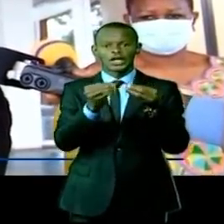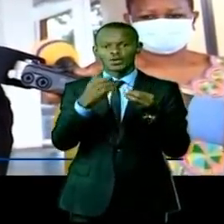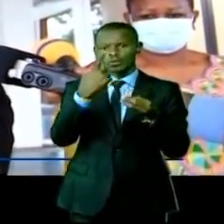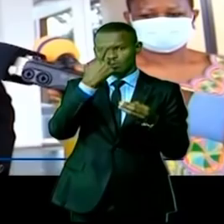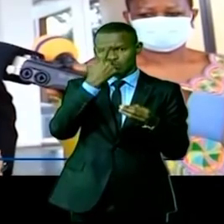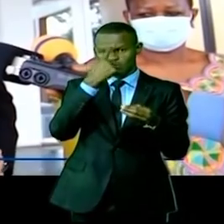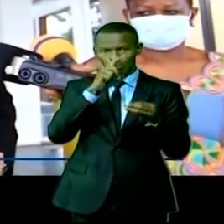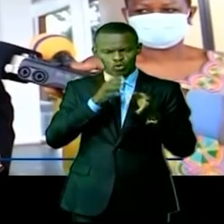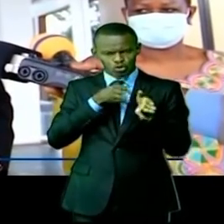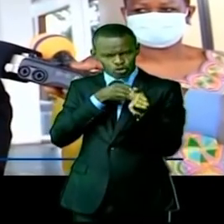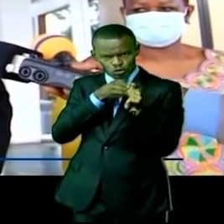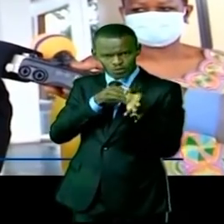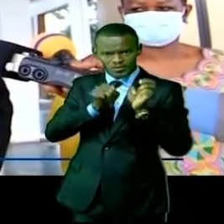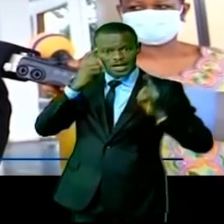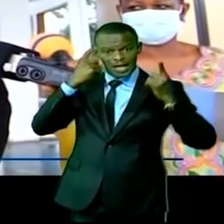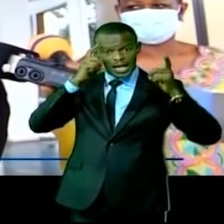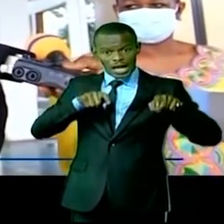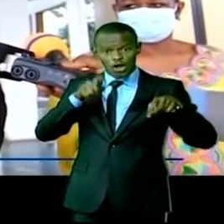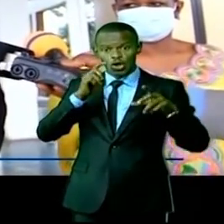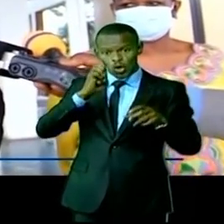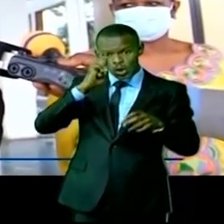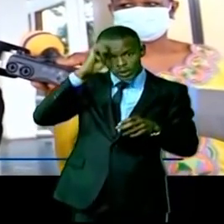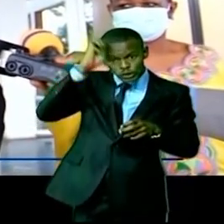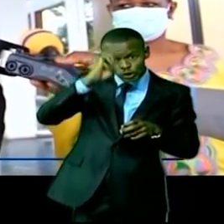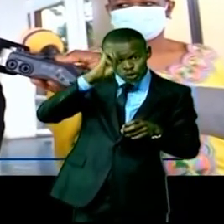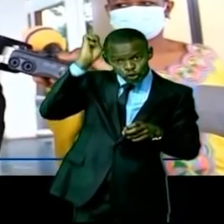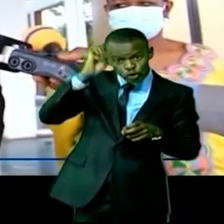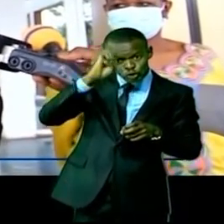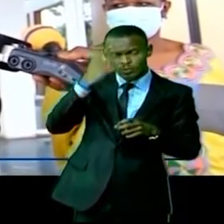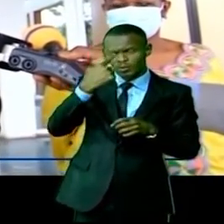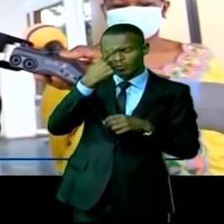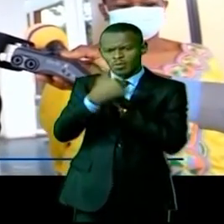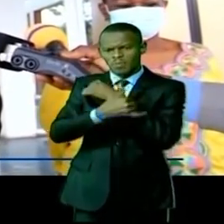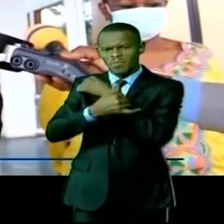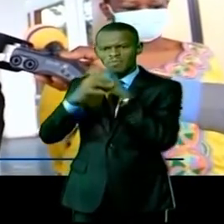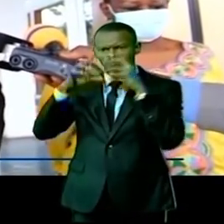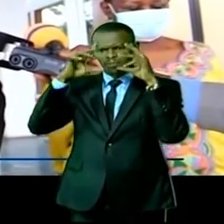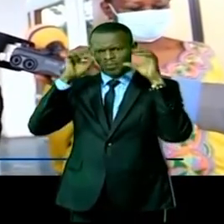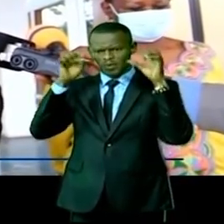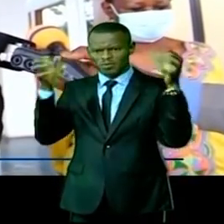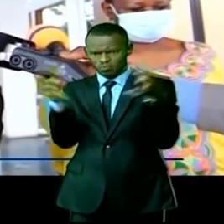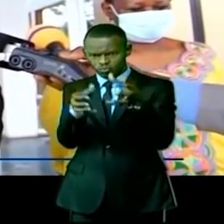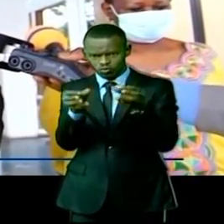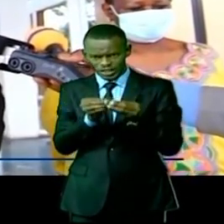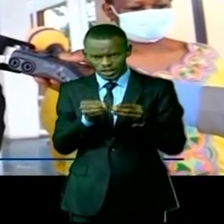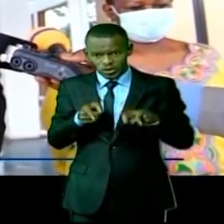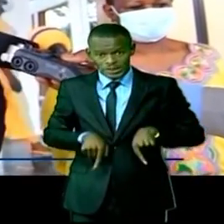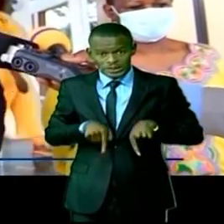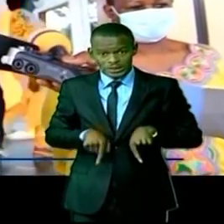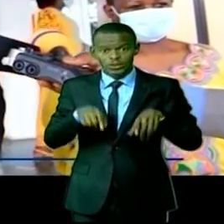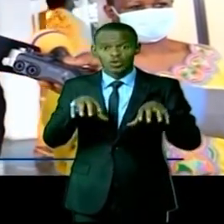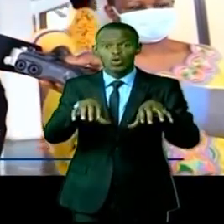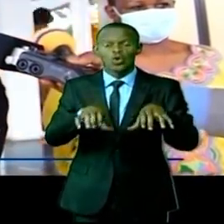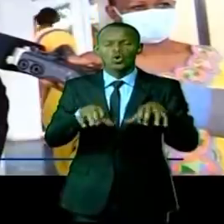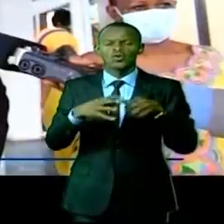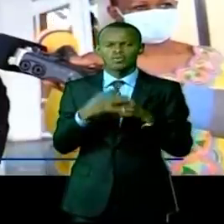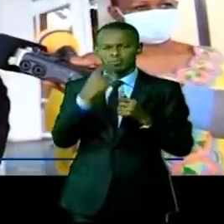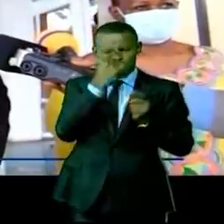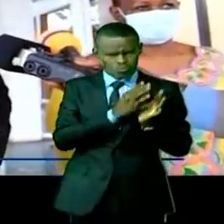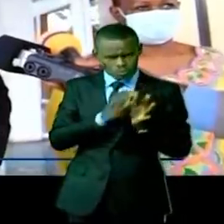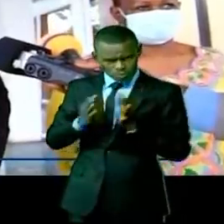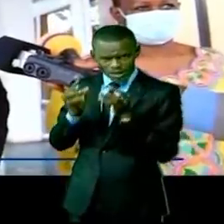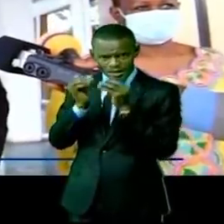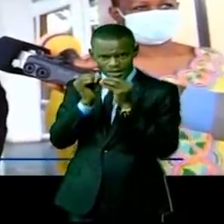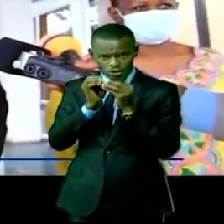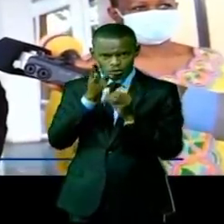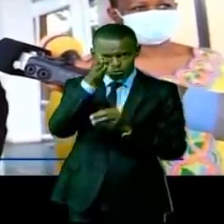président en ce qui concerne la suite à faire pour mieux assurer les préparatifs de ce sommet. Et